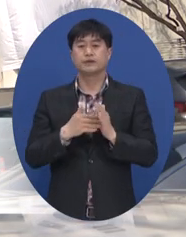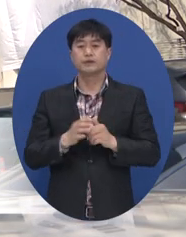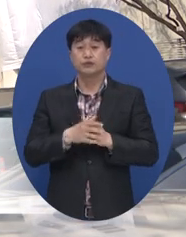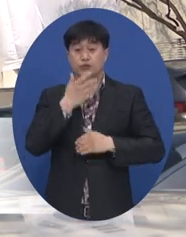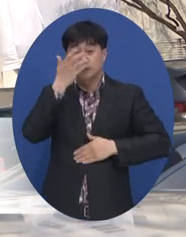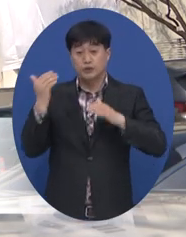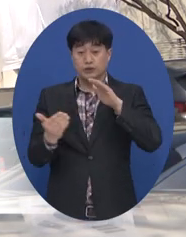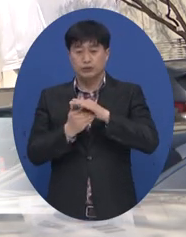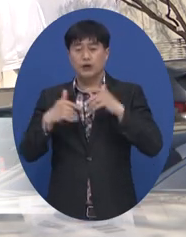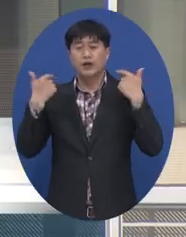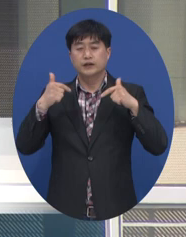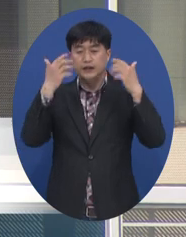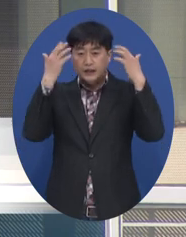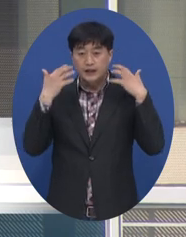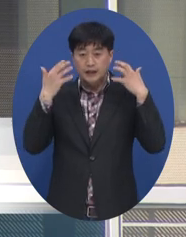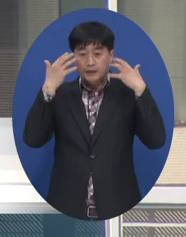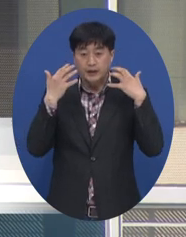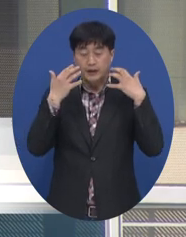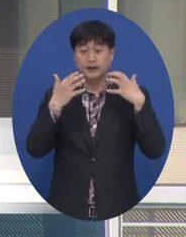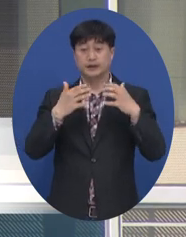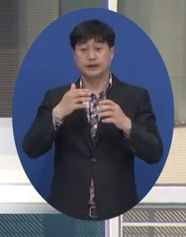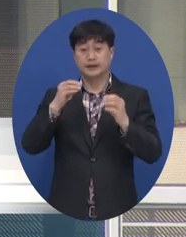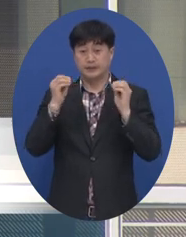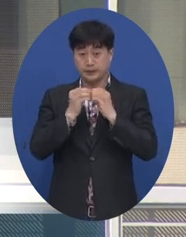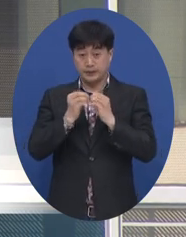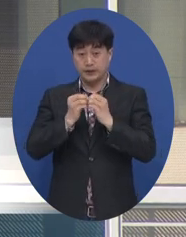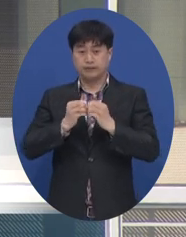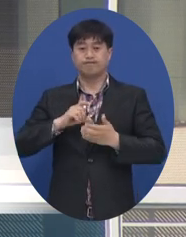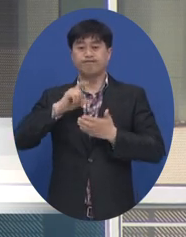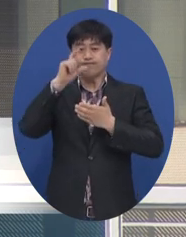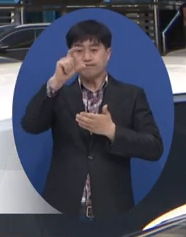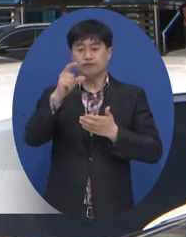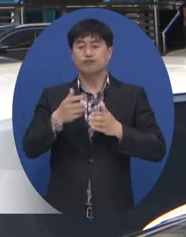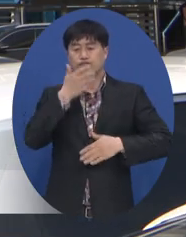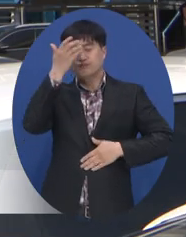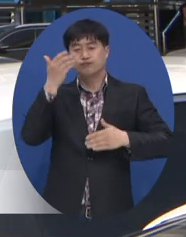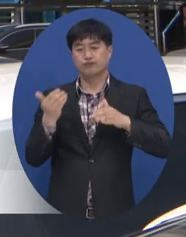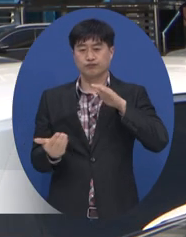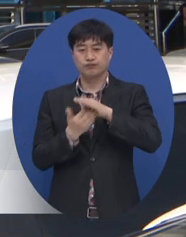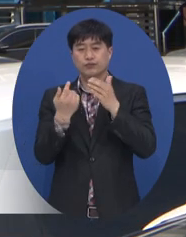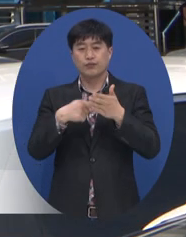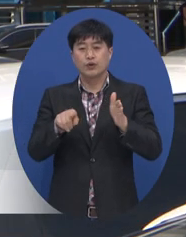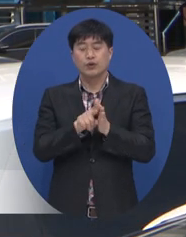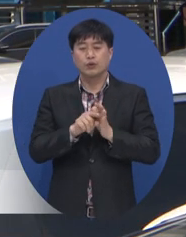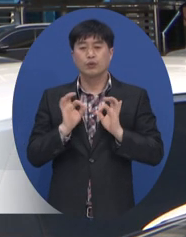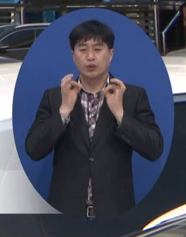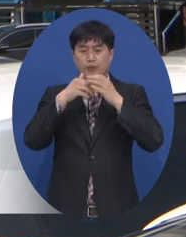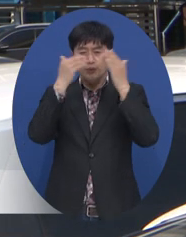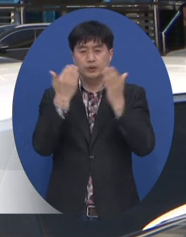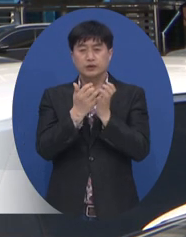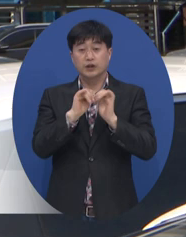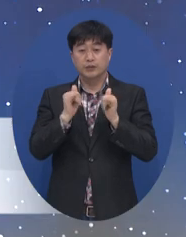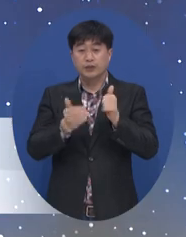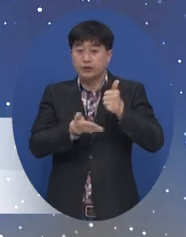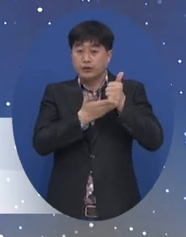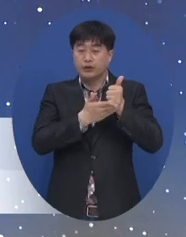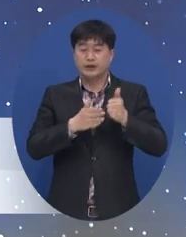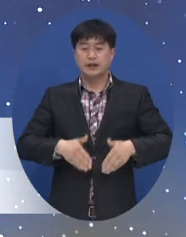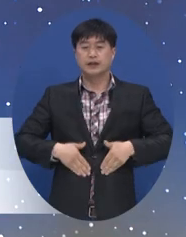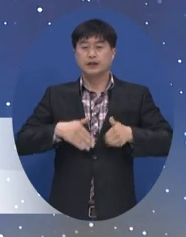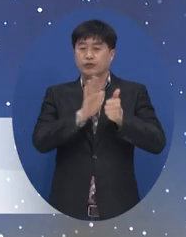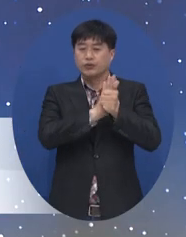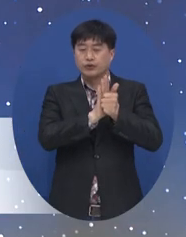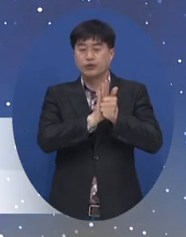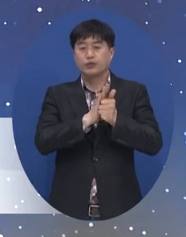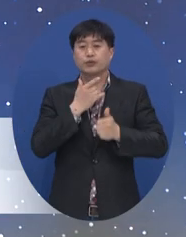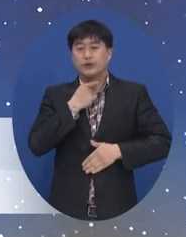건 언제나 땀 입니다 라는 창작 메시지를 개재 했으며 꿈을 이루기 위해 노력하는 모든 사람에게 격려와 따스한 위로가 있기를